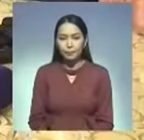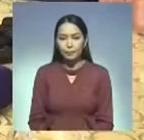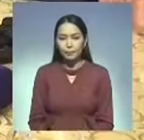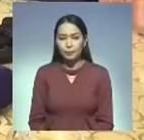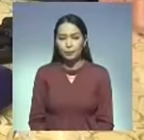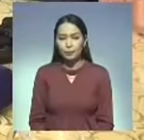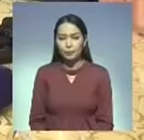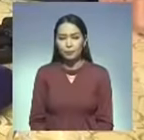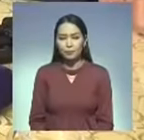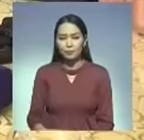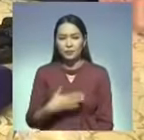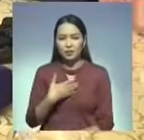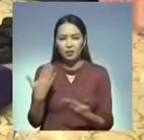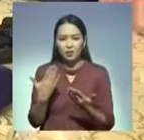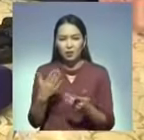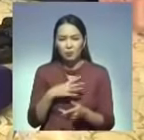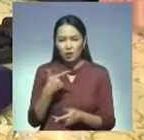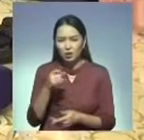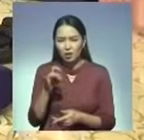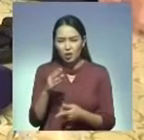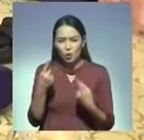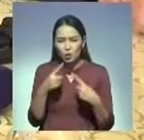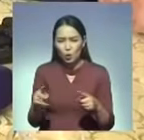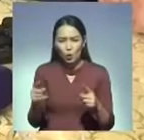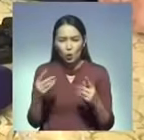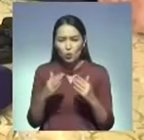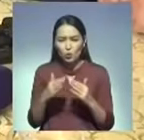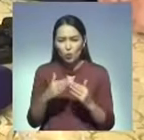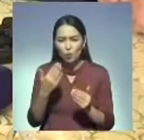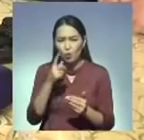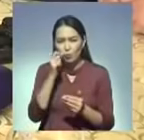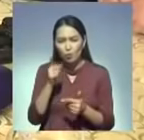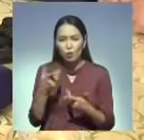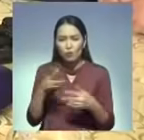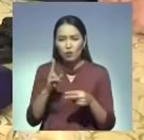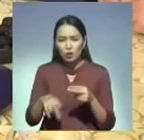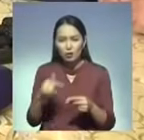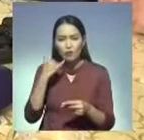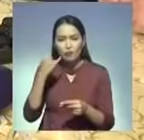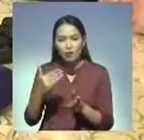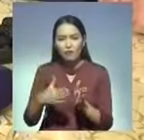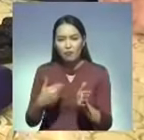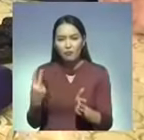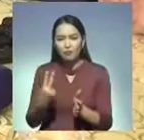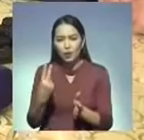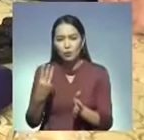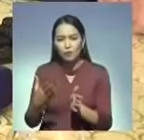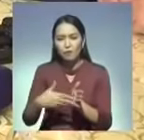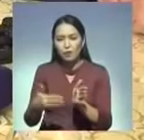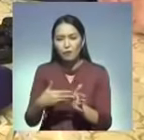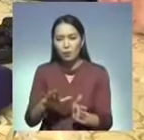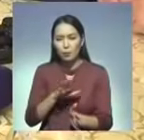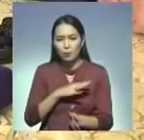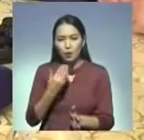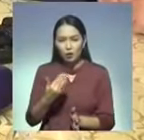Это было в каком-то доме, в огороде, в другом доме, в машине. Когда заканчивал один, он по телефону звал второго и так далее. Они угрожали, что